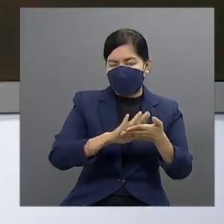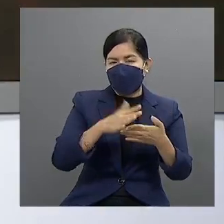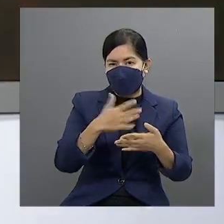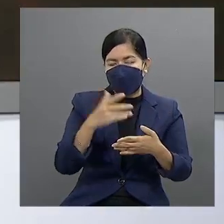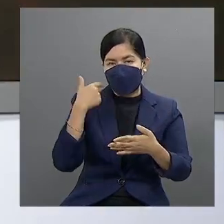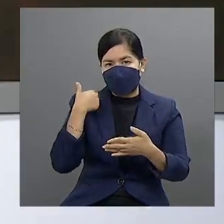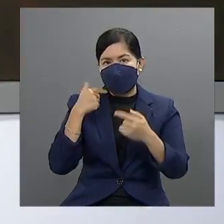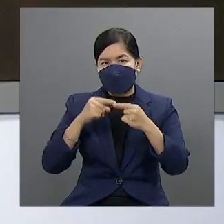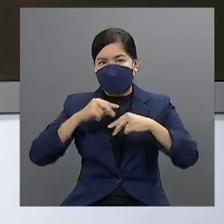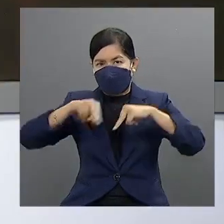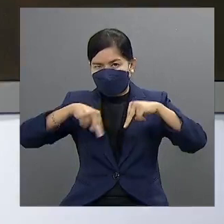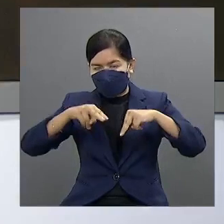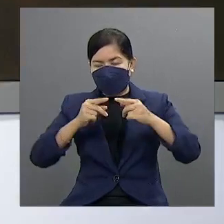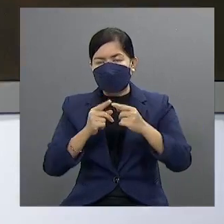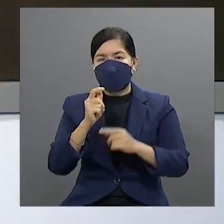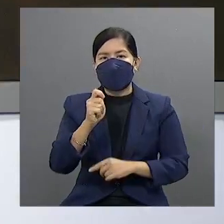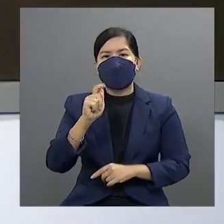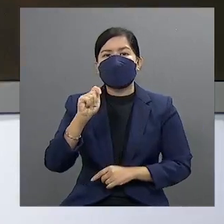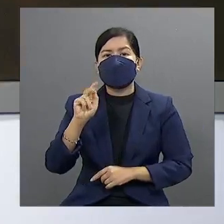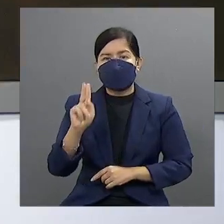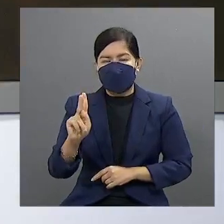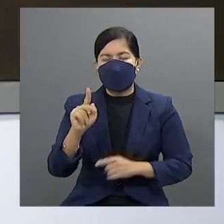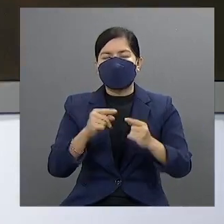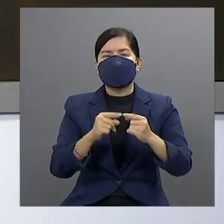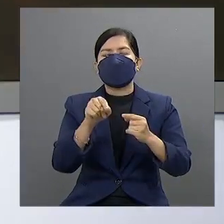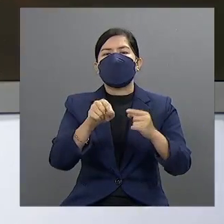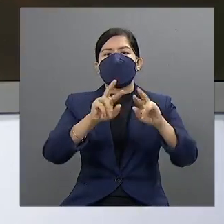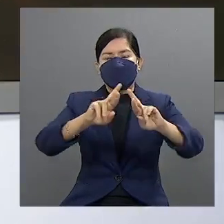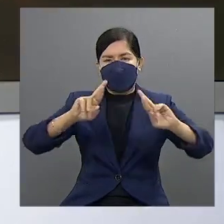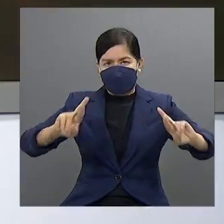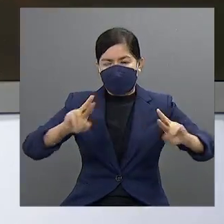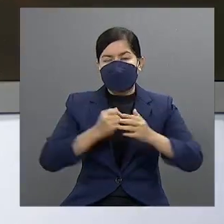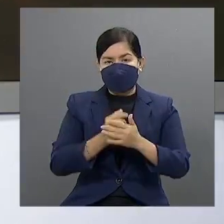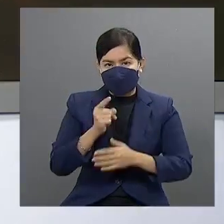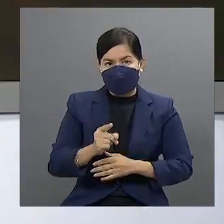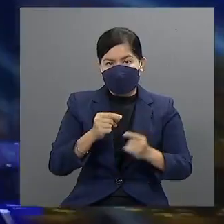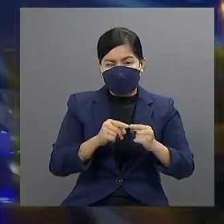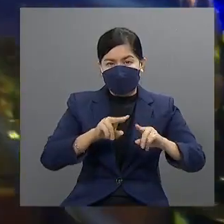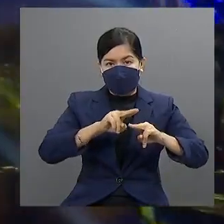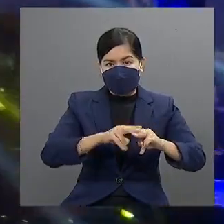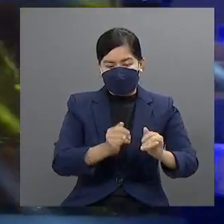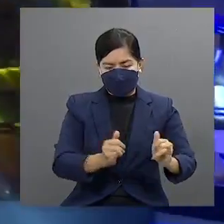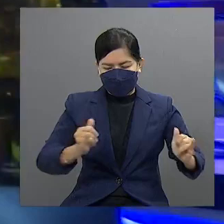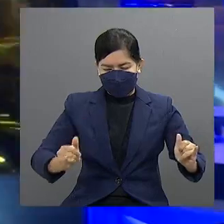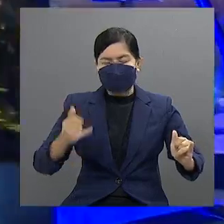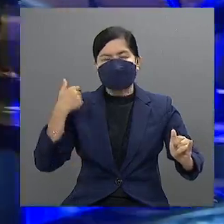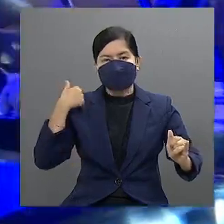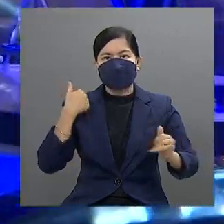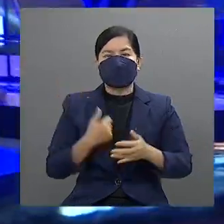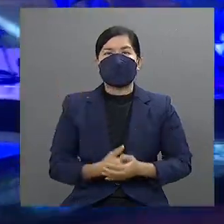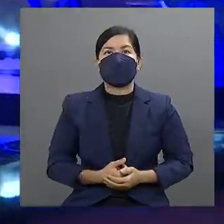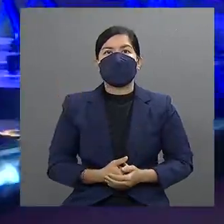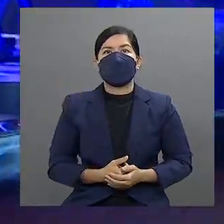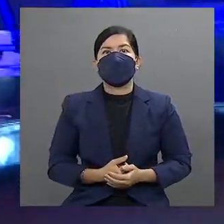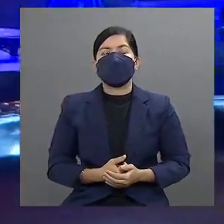จ ATK นะคะแล้วก็สถานที่ให้บริการเองเนี่ยก็จะต้องมีการเว้นระยะห่างด้วยเช่นกันค่ะนอกจากที่ประ